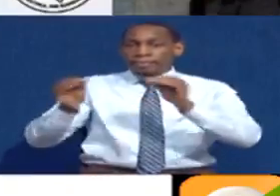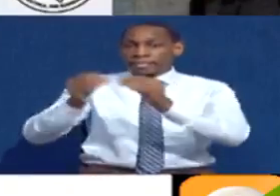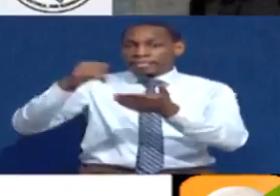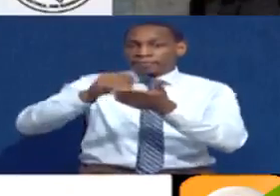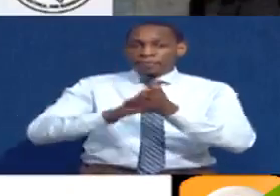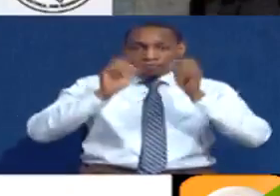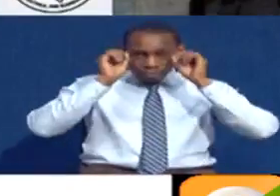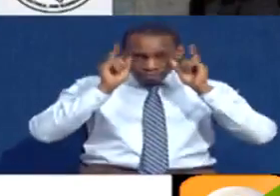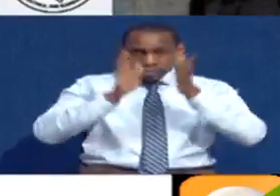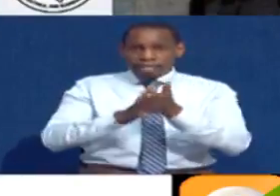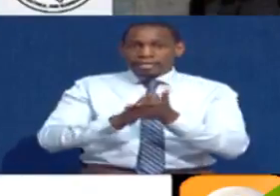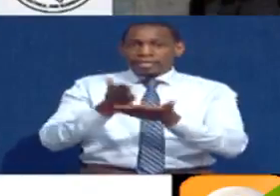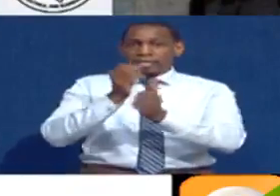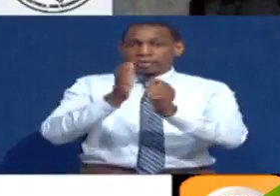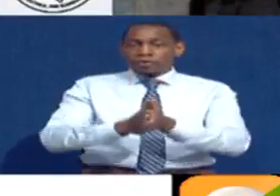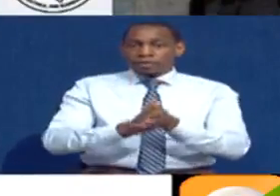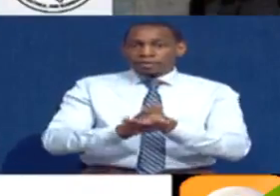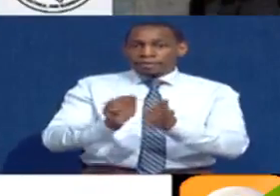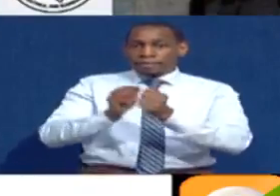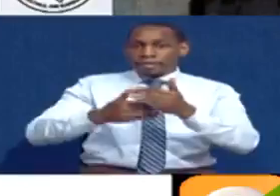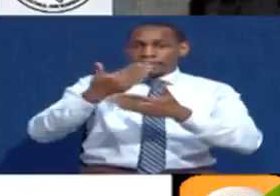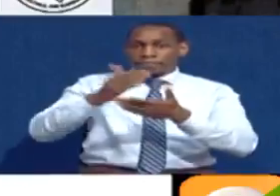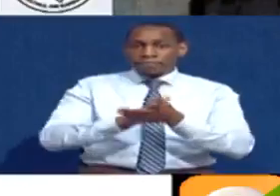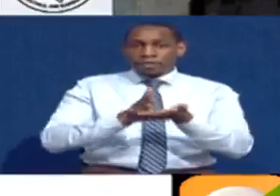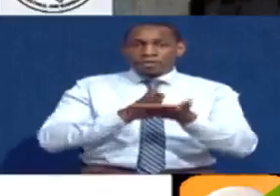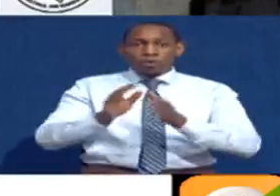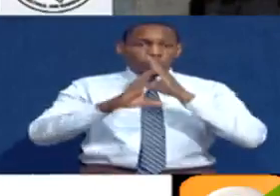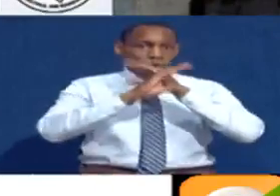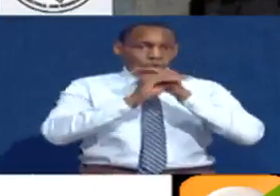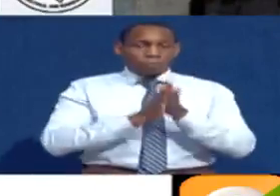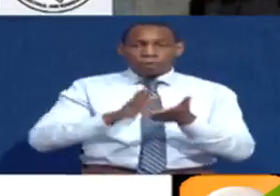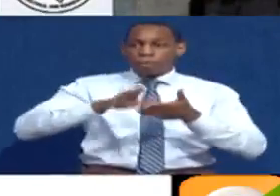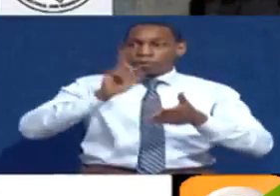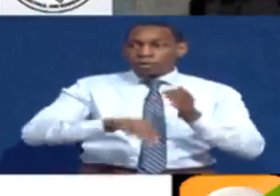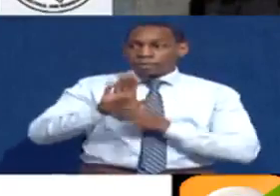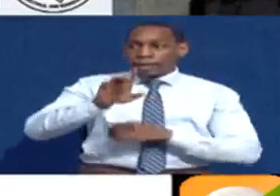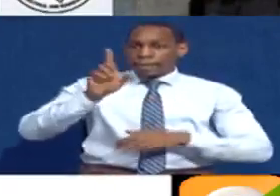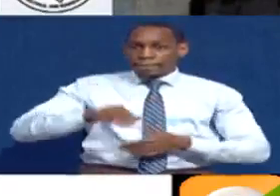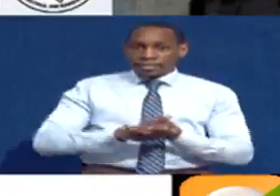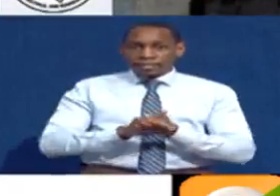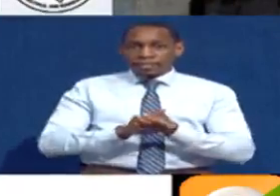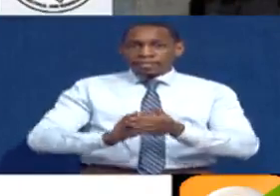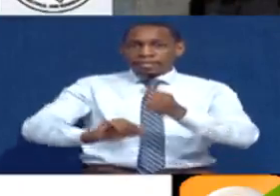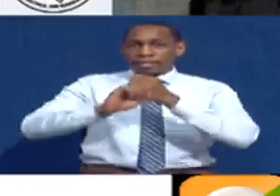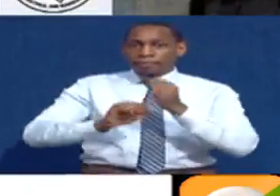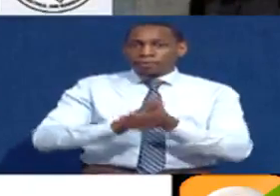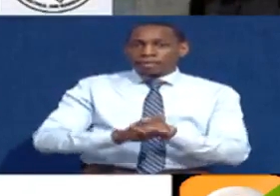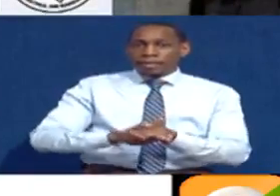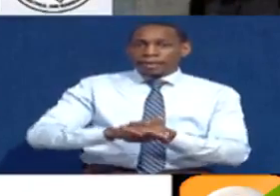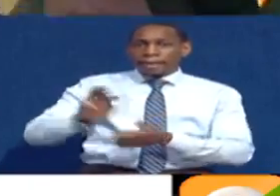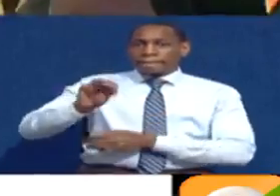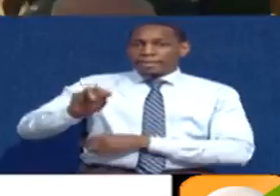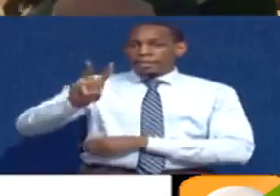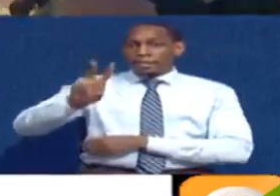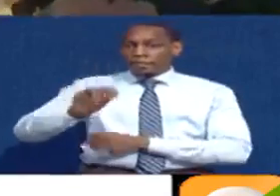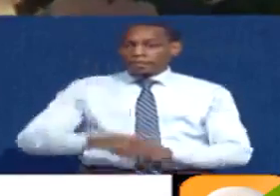mkutano wa hamasisho la washiriki Jumatano ijayo kwa njia ya mtandao. Aidha, watatakiwa kuwa na mdhamini wa shilingi milioni